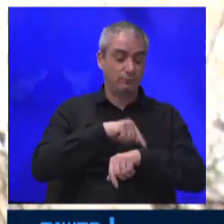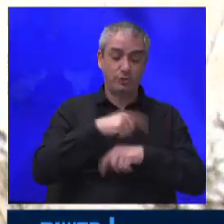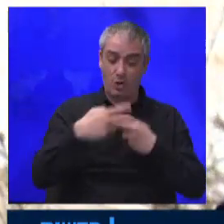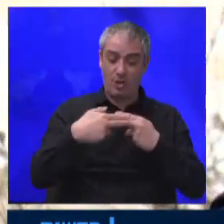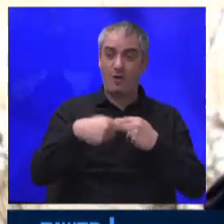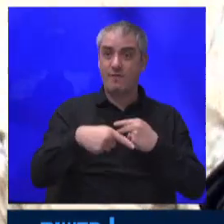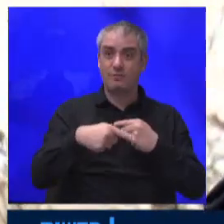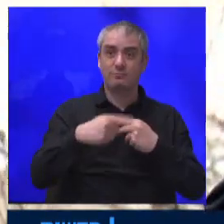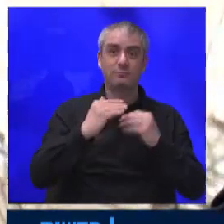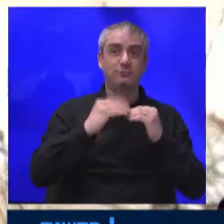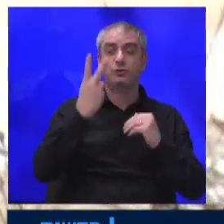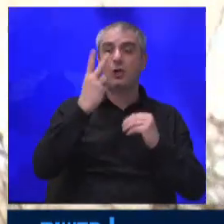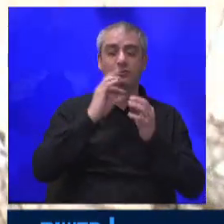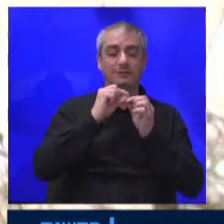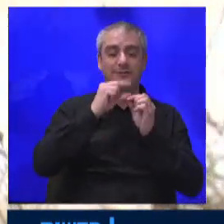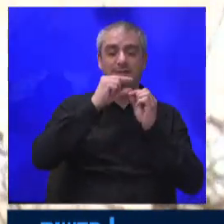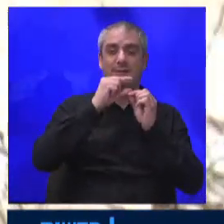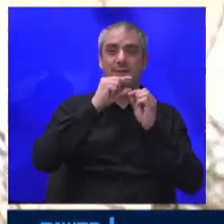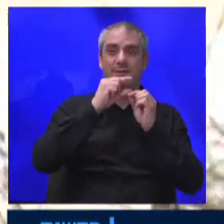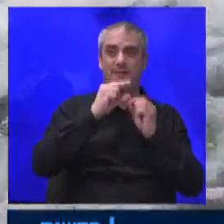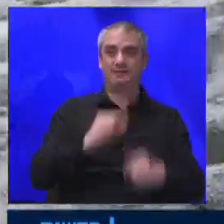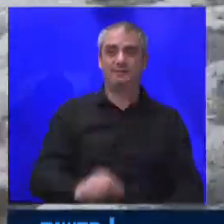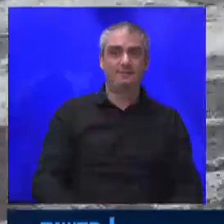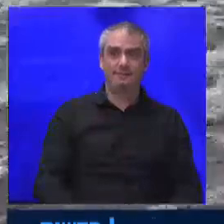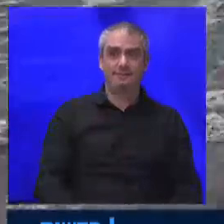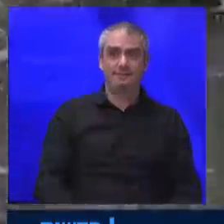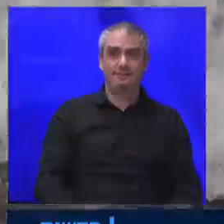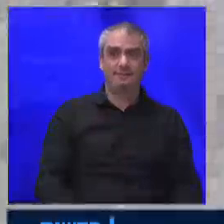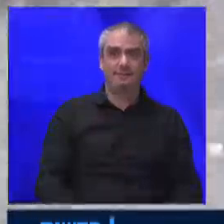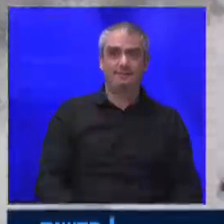בשעות הקרובות בשלושה סנטימטרים לפחות.